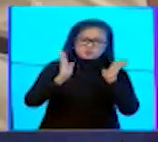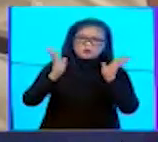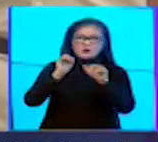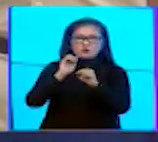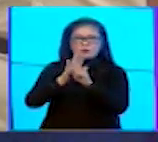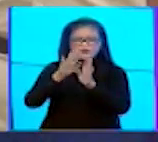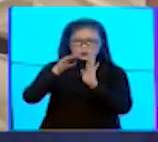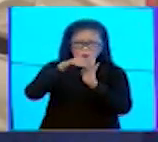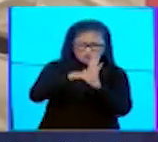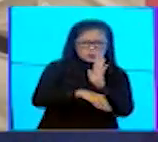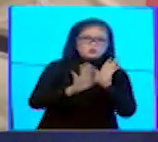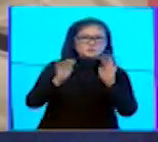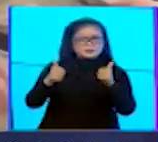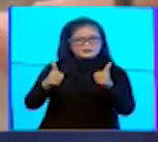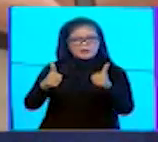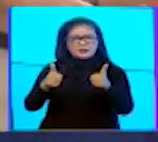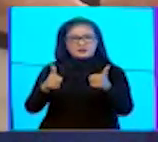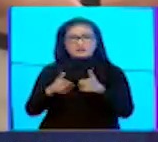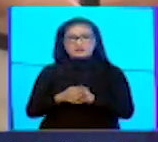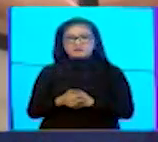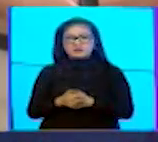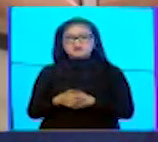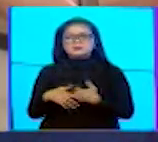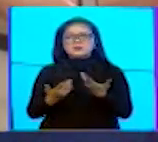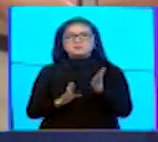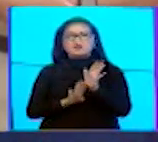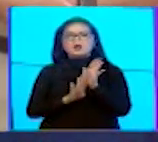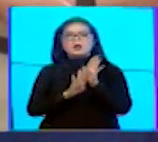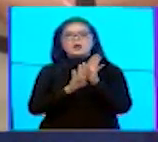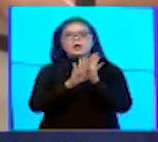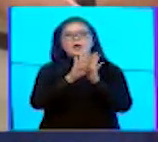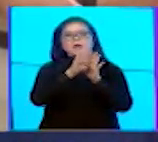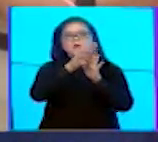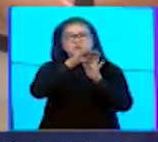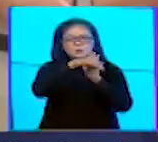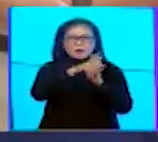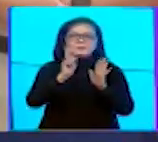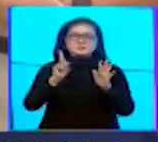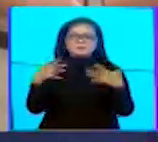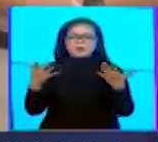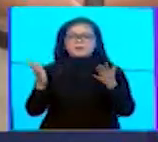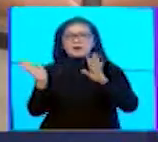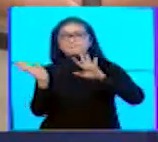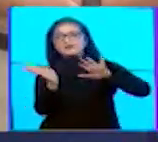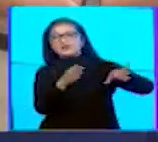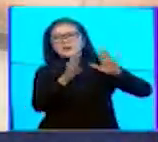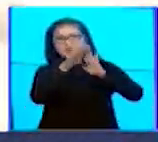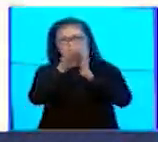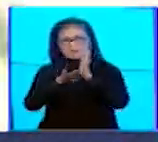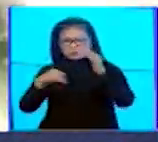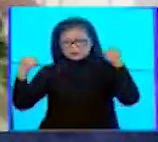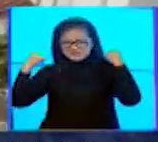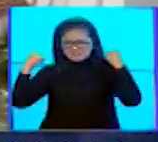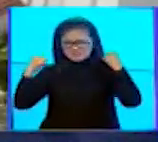menurun, ini menjadi naik lagi gara-gara kita lengah dan tidak waspada.